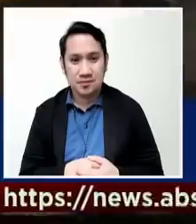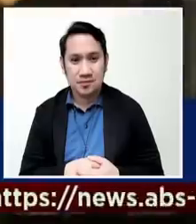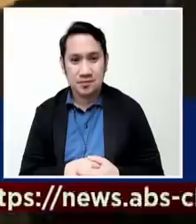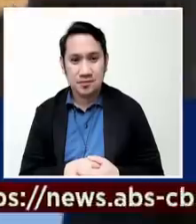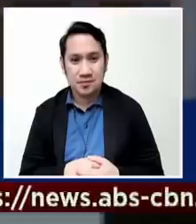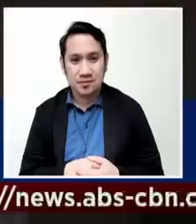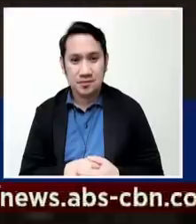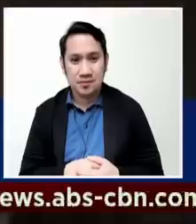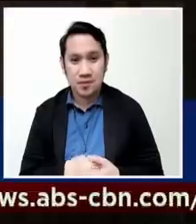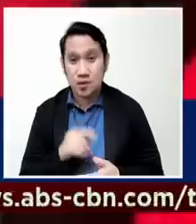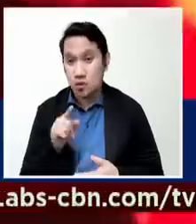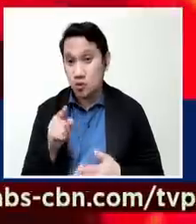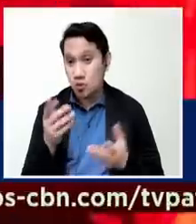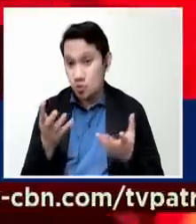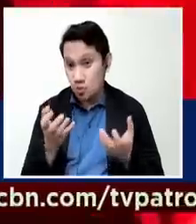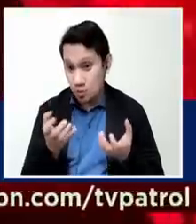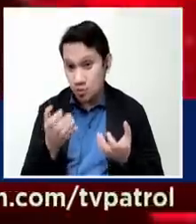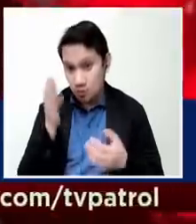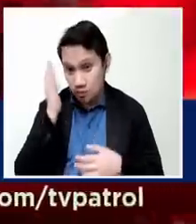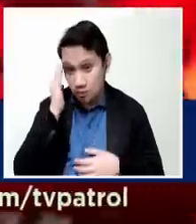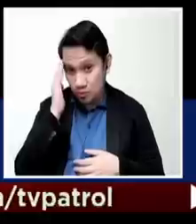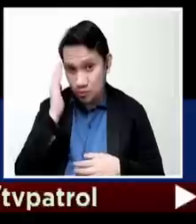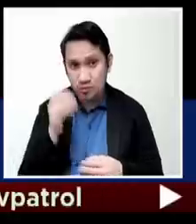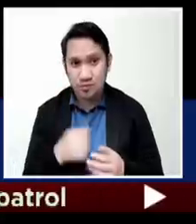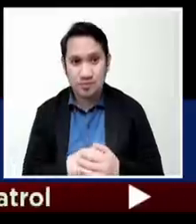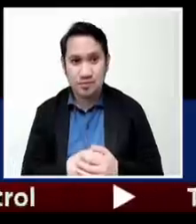You Oughta Know.